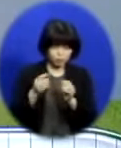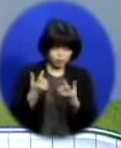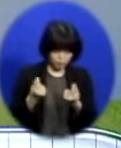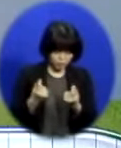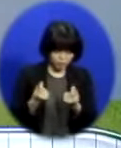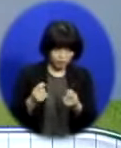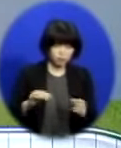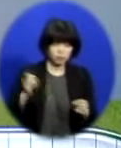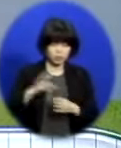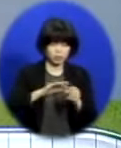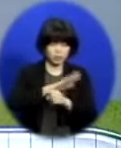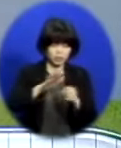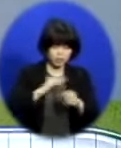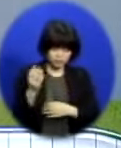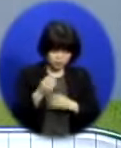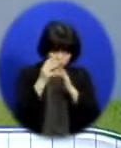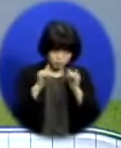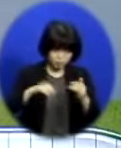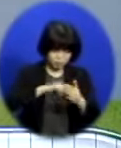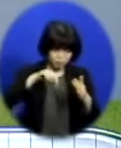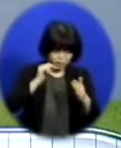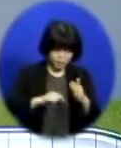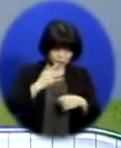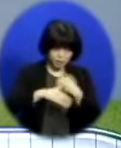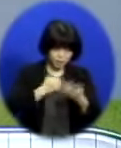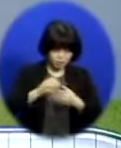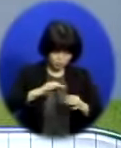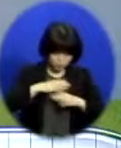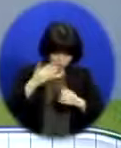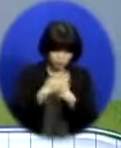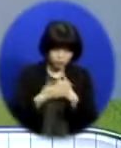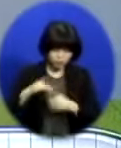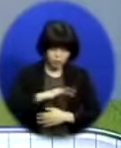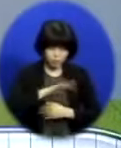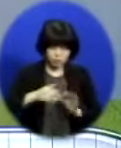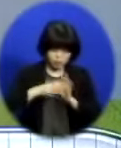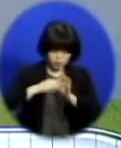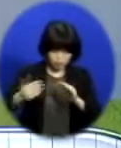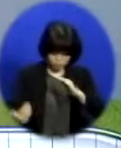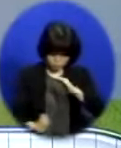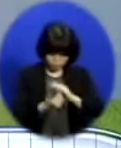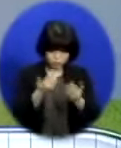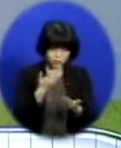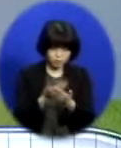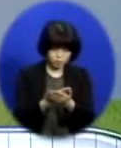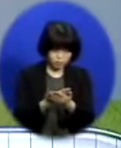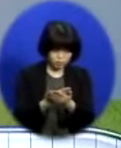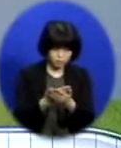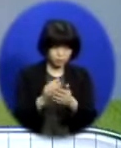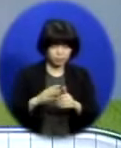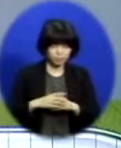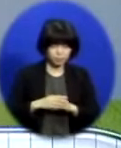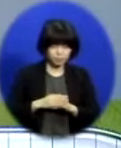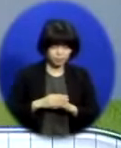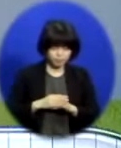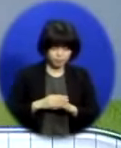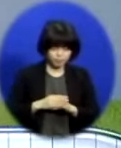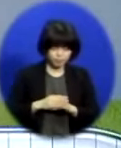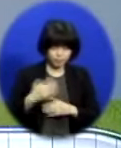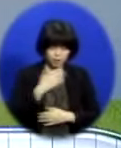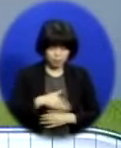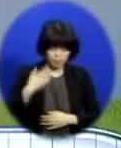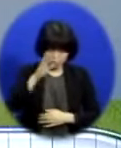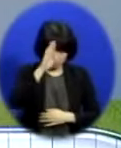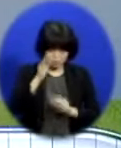사랑하는 성도들 안에 하나님의 놀라운 은혜가 우리를 통하여 이루어지게 해 주소서 몸이